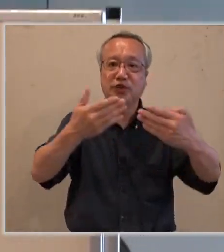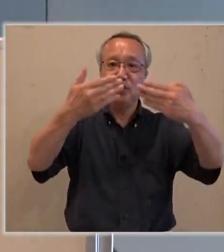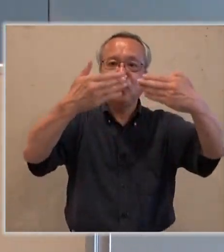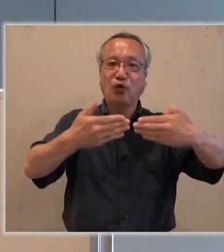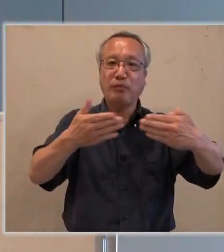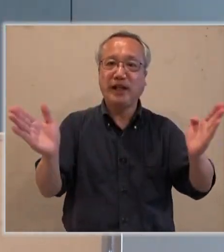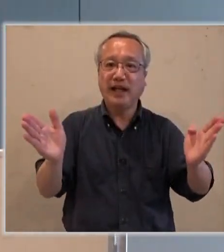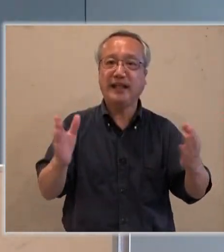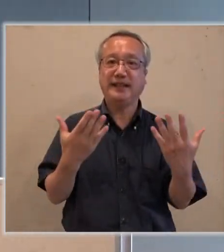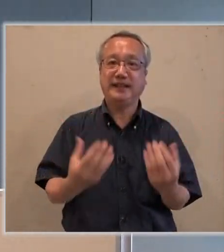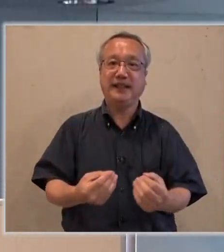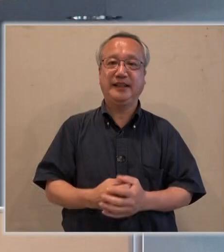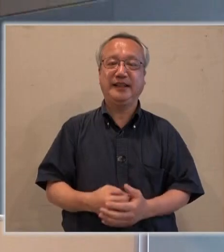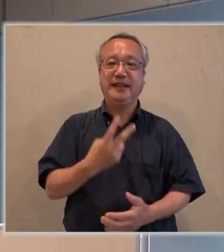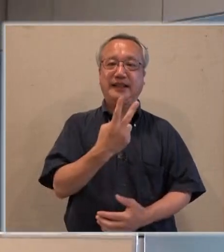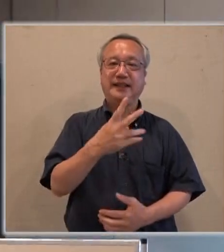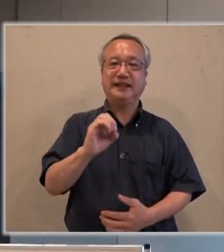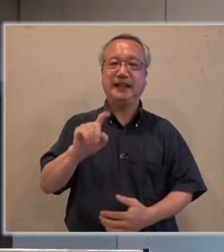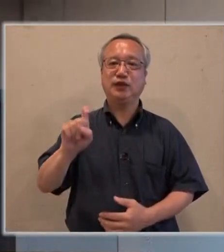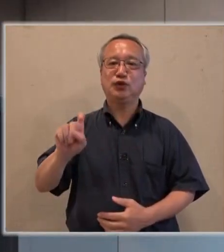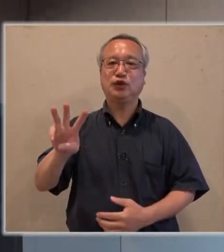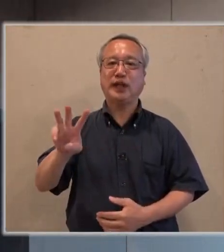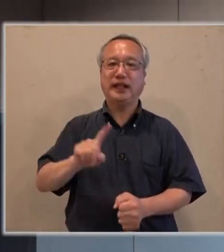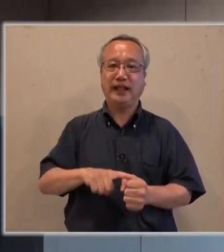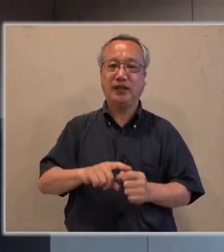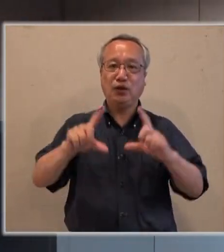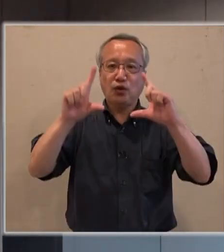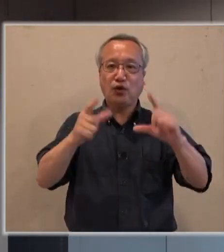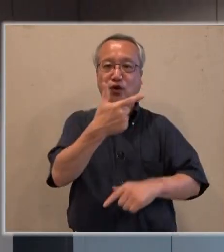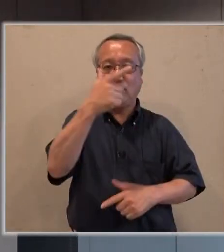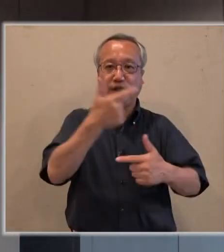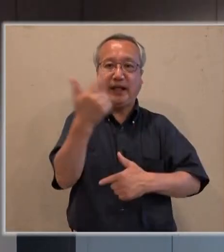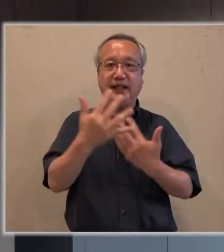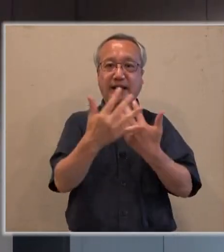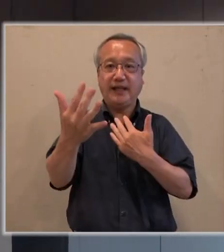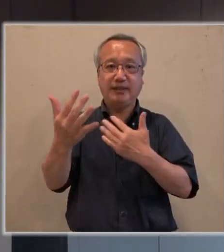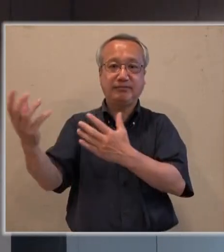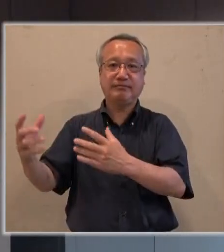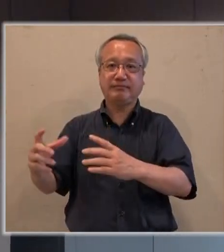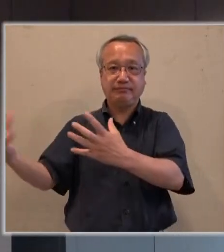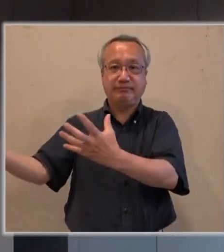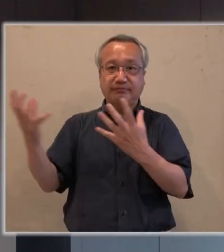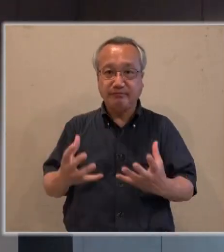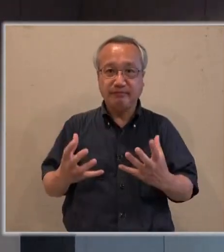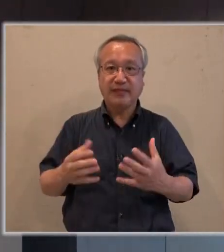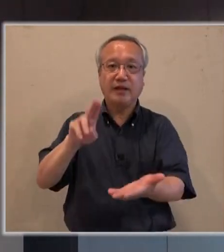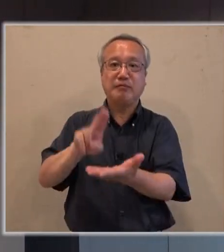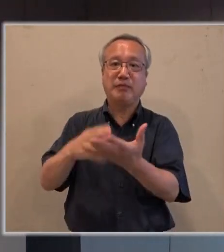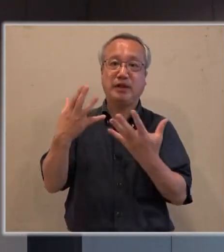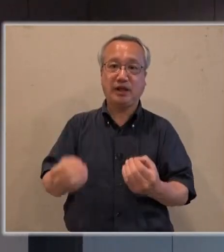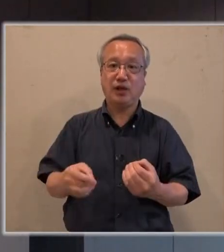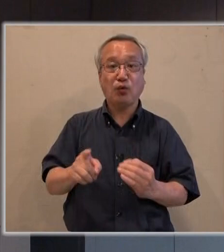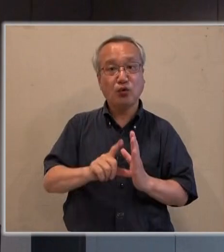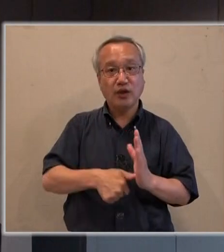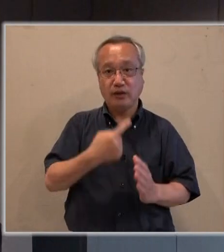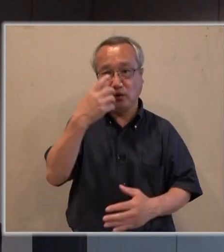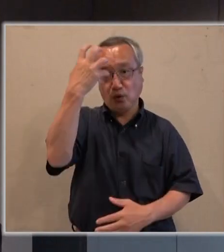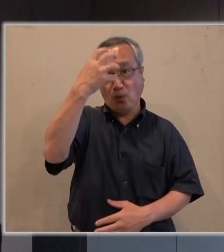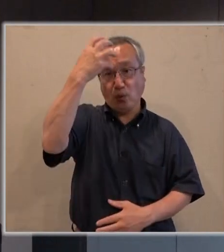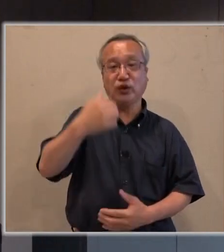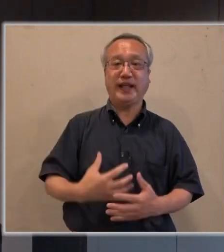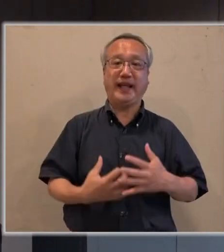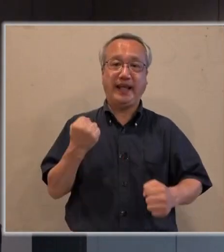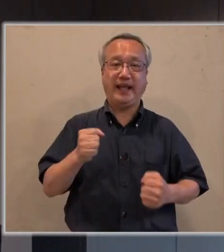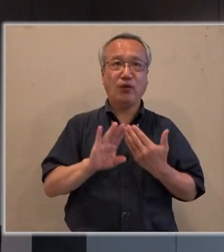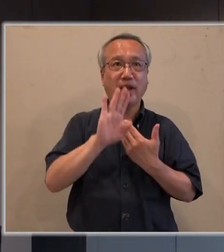2013年、東京大会の招致が決定しました。 この時私はまだ高校生で、これからどこ